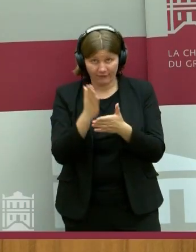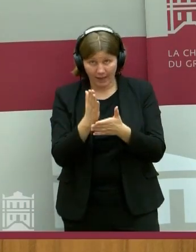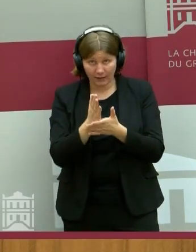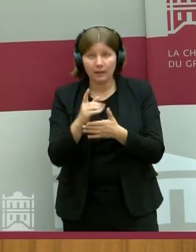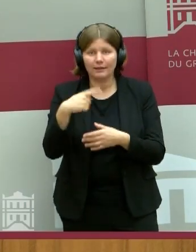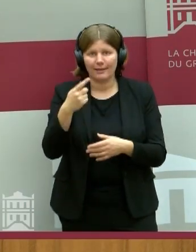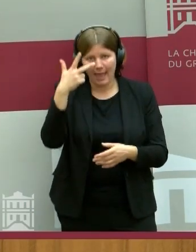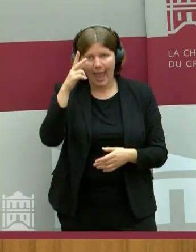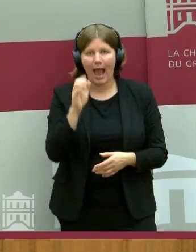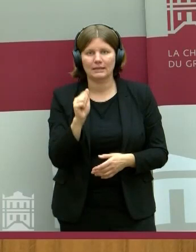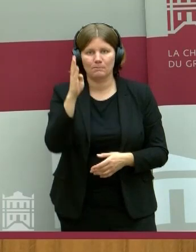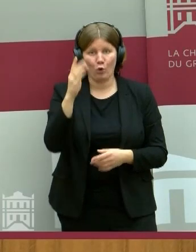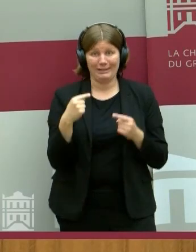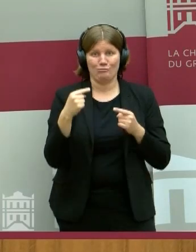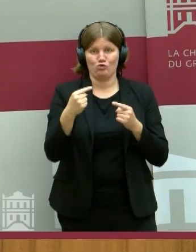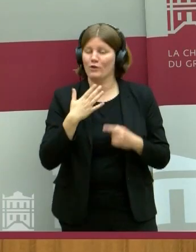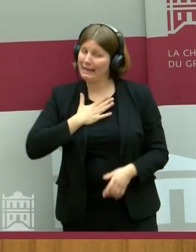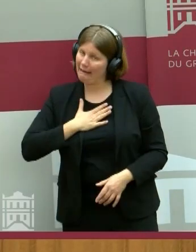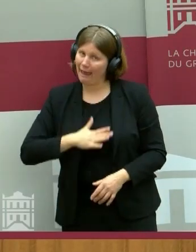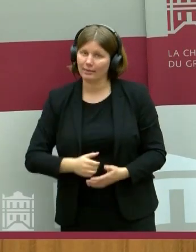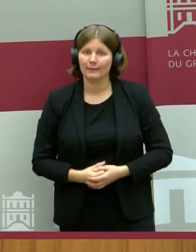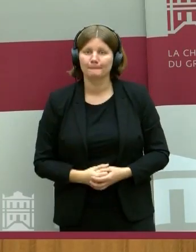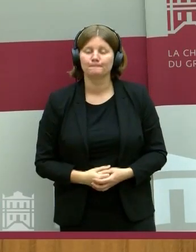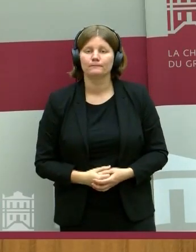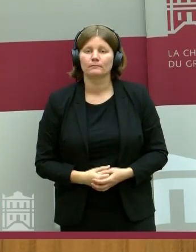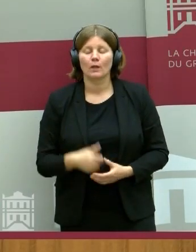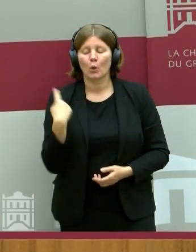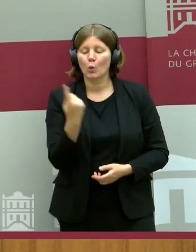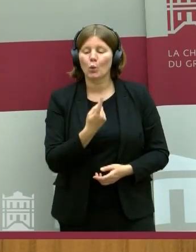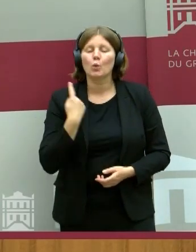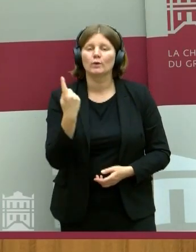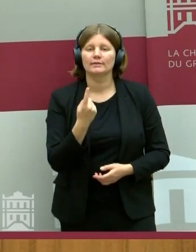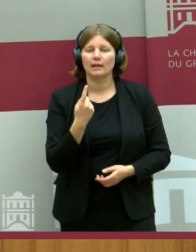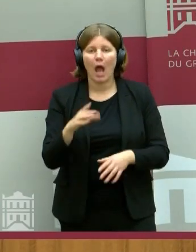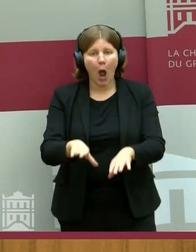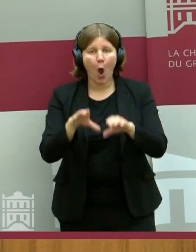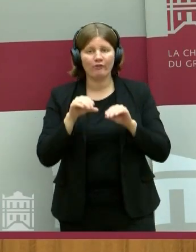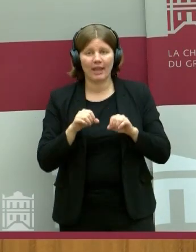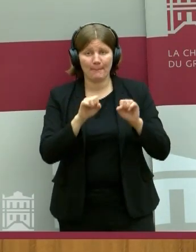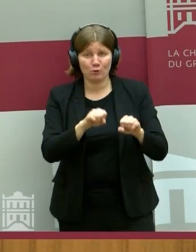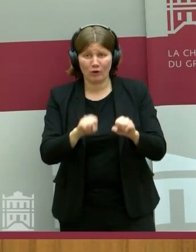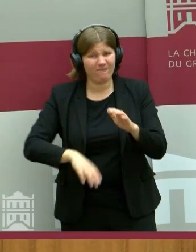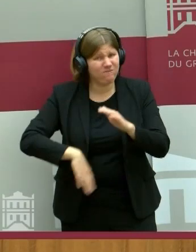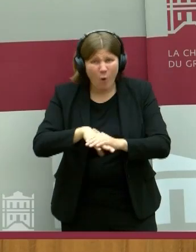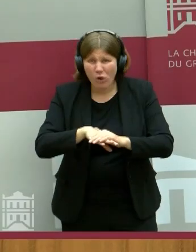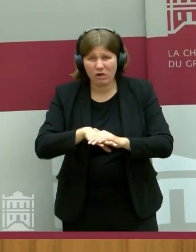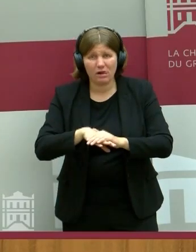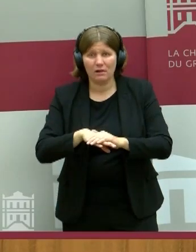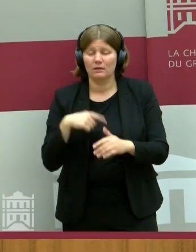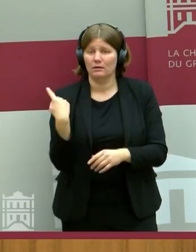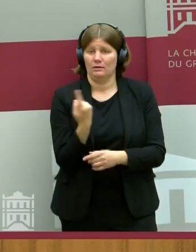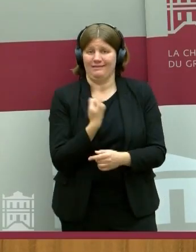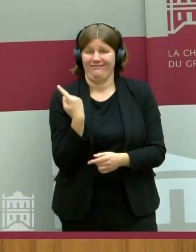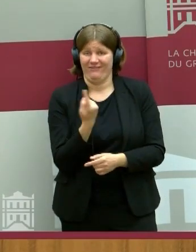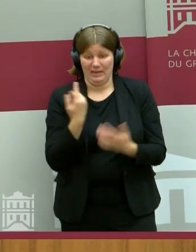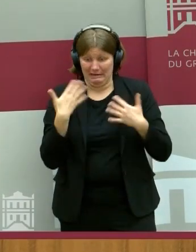Bund diskutieren. Als Abnahmekapazitäten, Herr Hasselborn, sind immer voll. Als